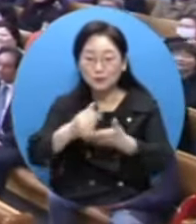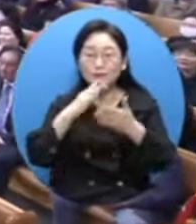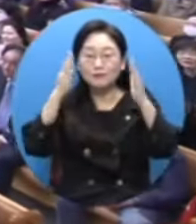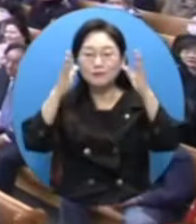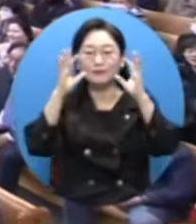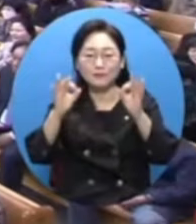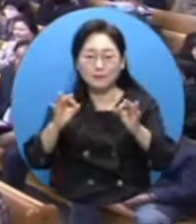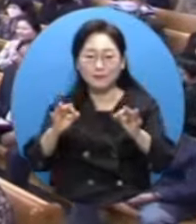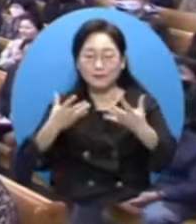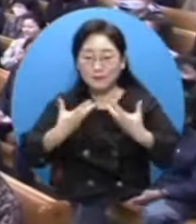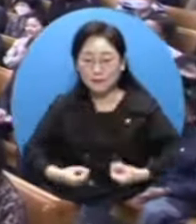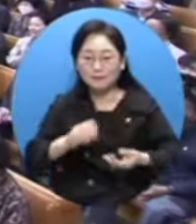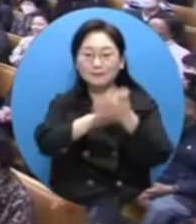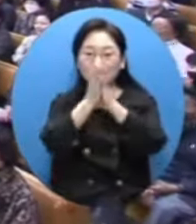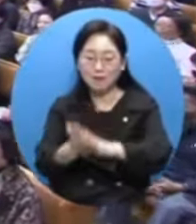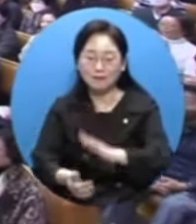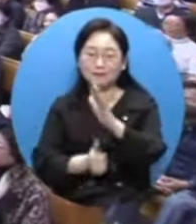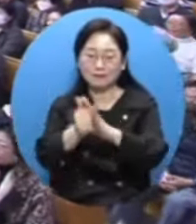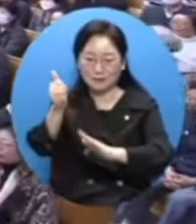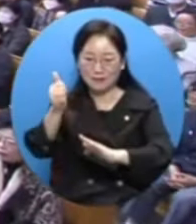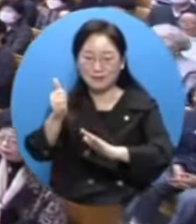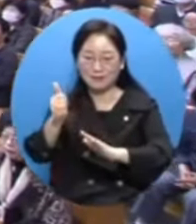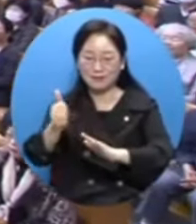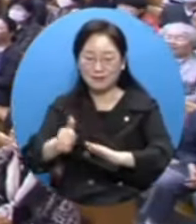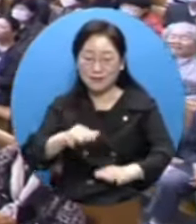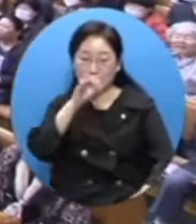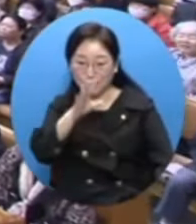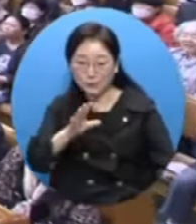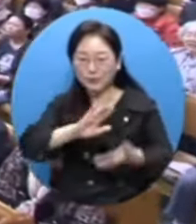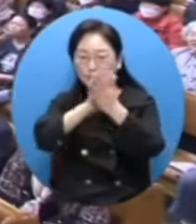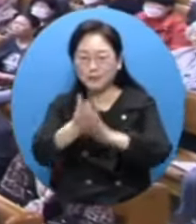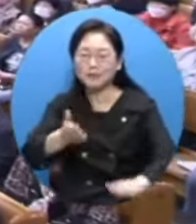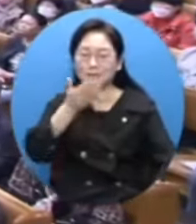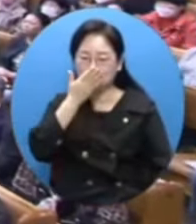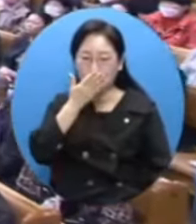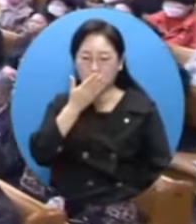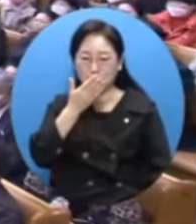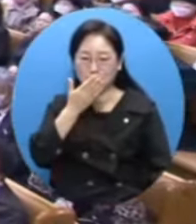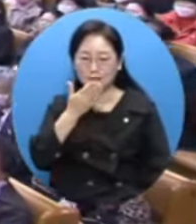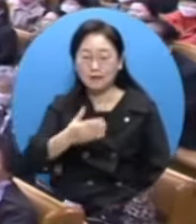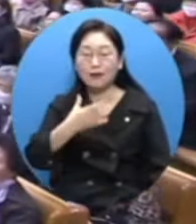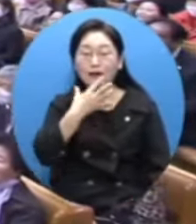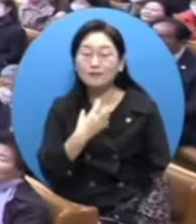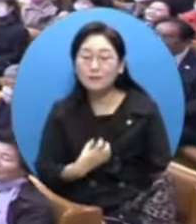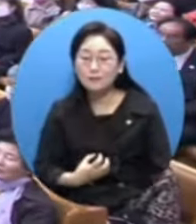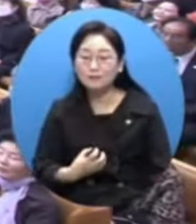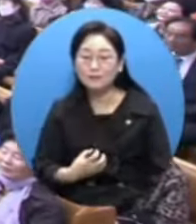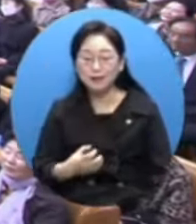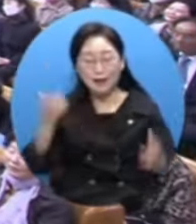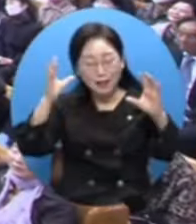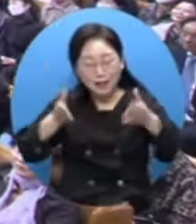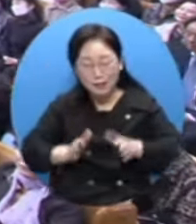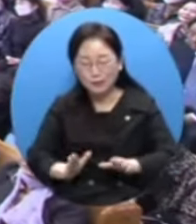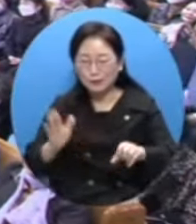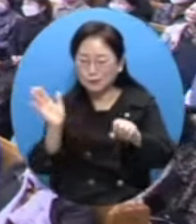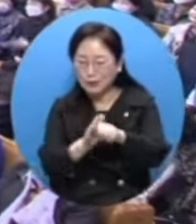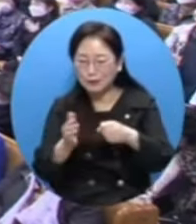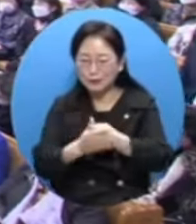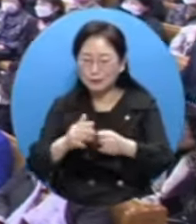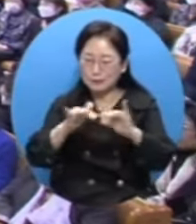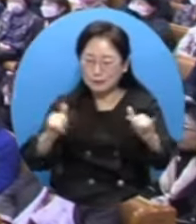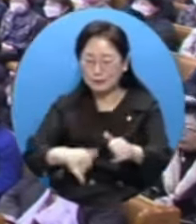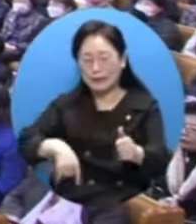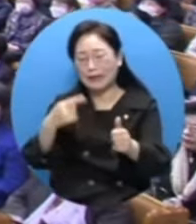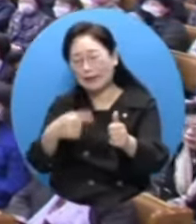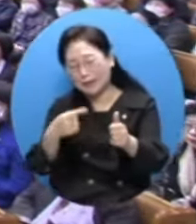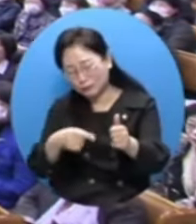때 절망이 변화의 희망이 되고 불가능의 변화가 가능하게 되는 것입니다. 아브라함이 아이를 못 낳는다고 그렇게 사람들이 주변에서